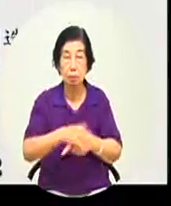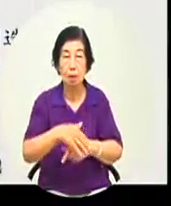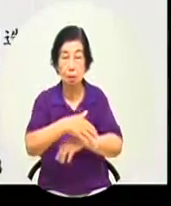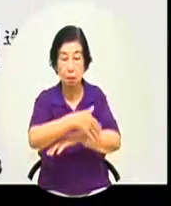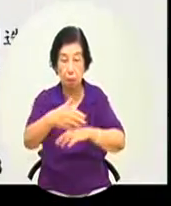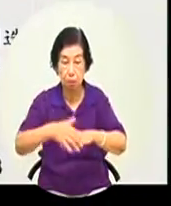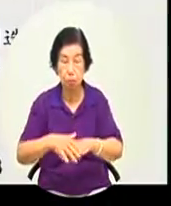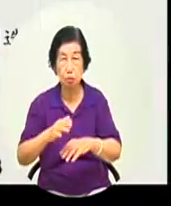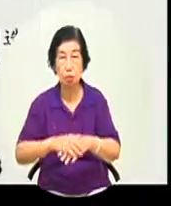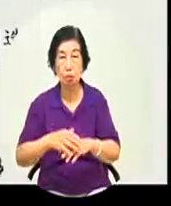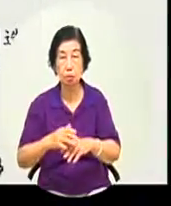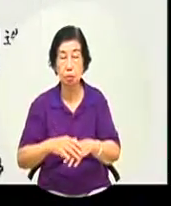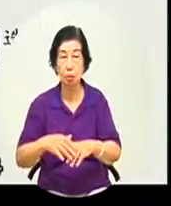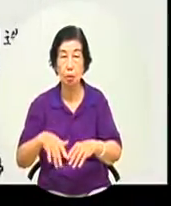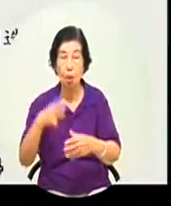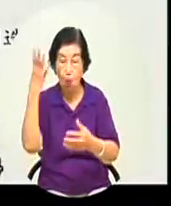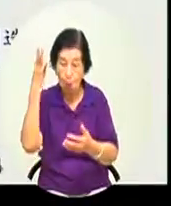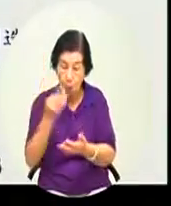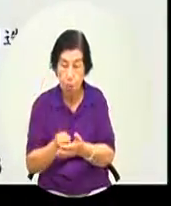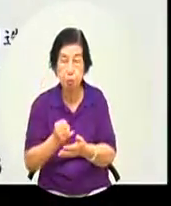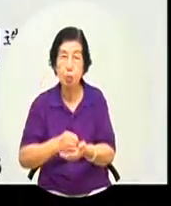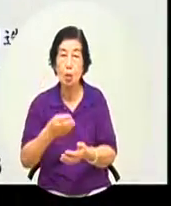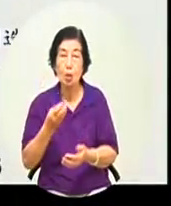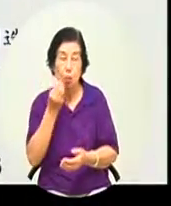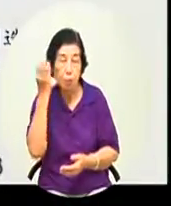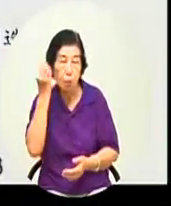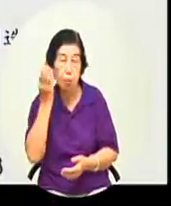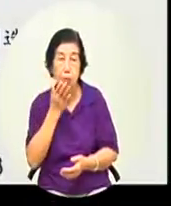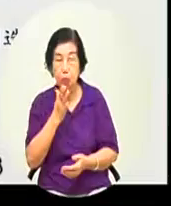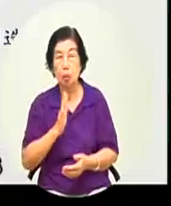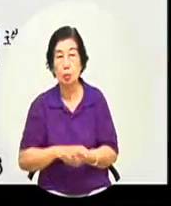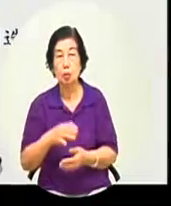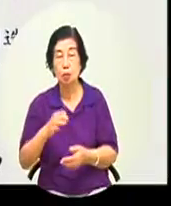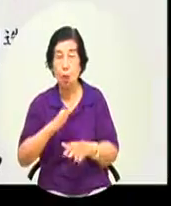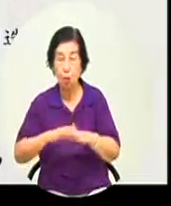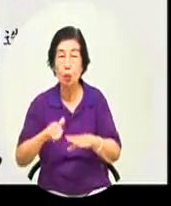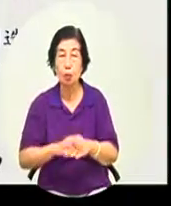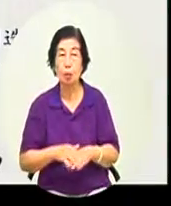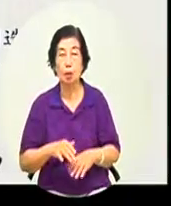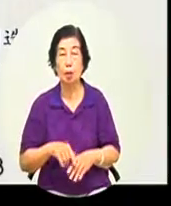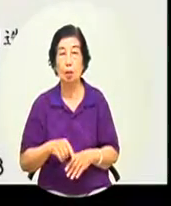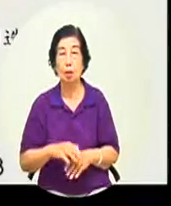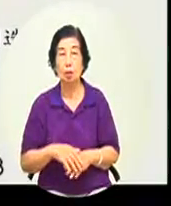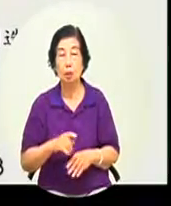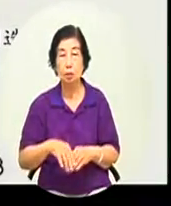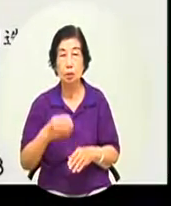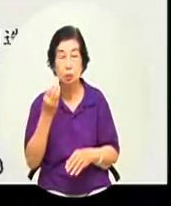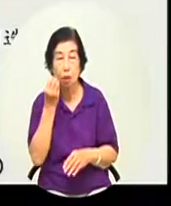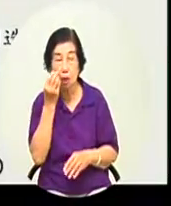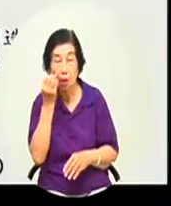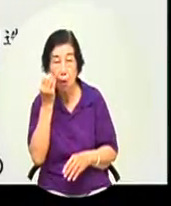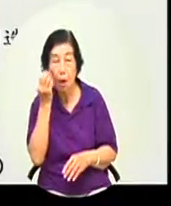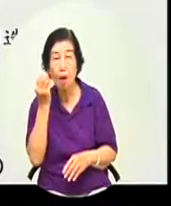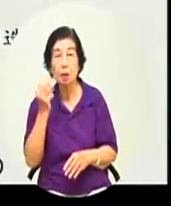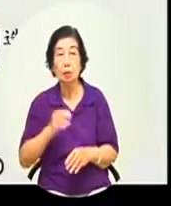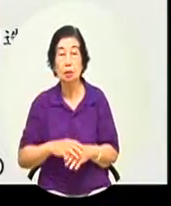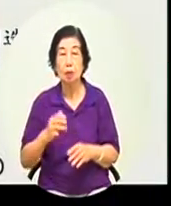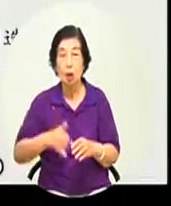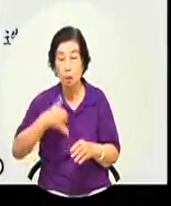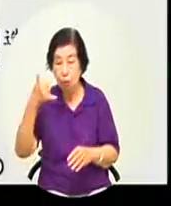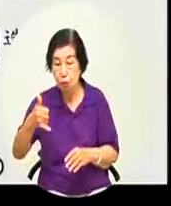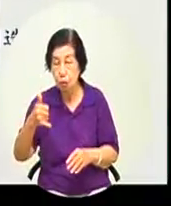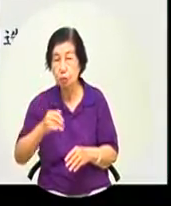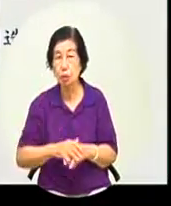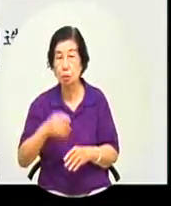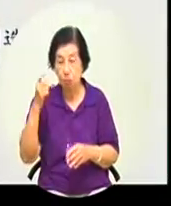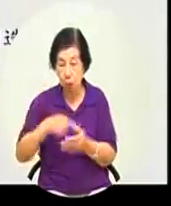不是？有很多店其实是有人会一去再去，花莲我也会一去再去，高雄会不会一去再去？